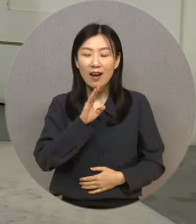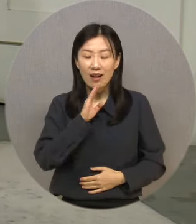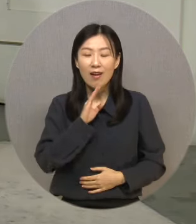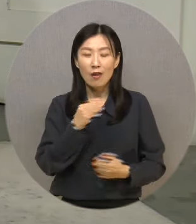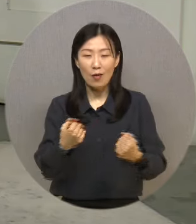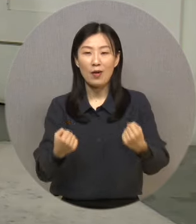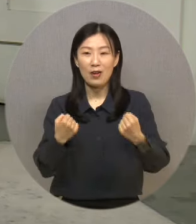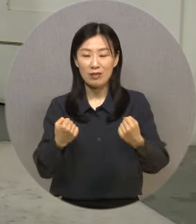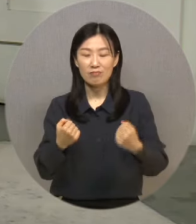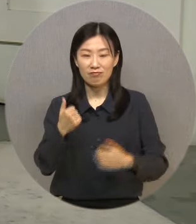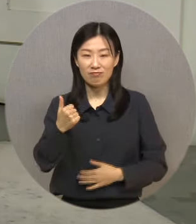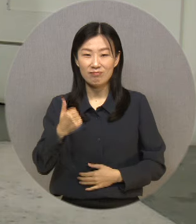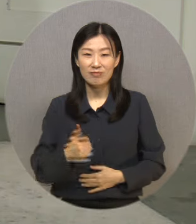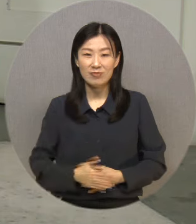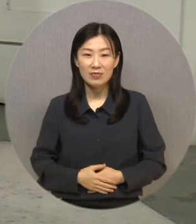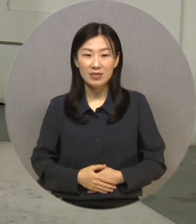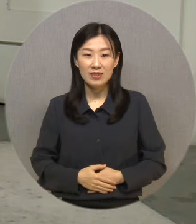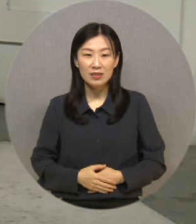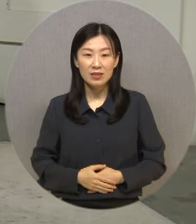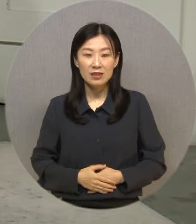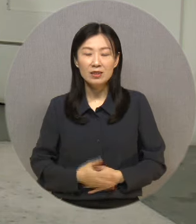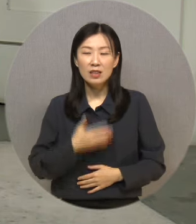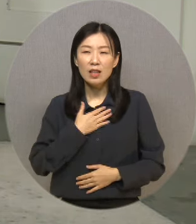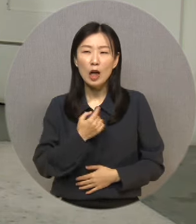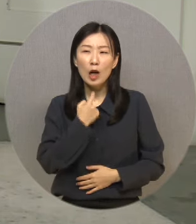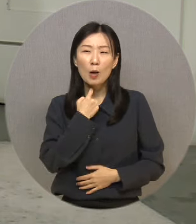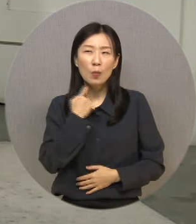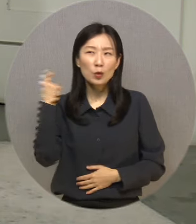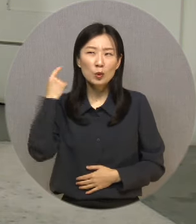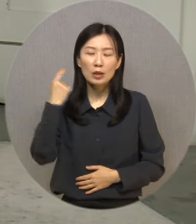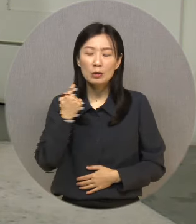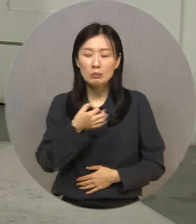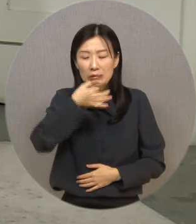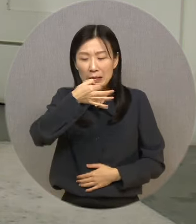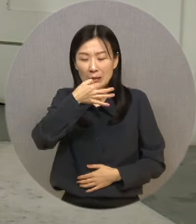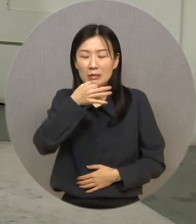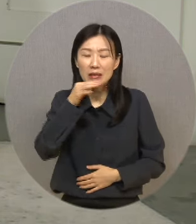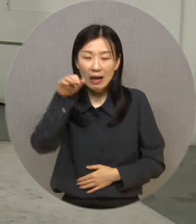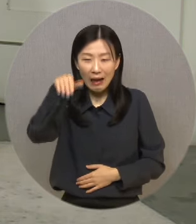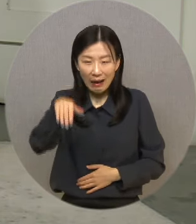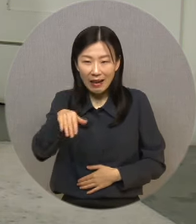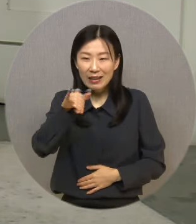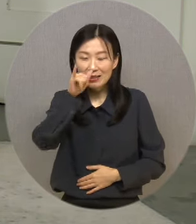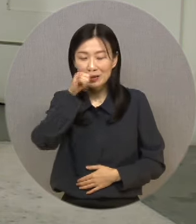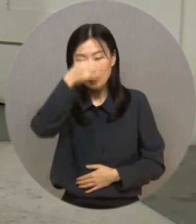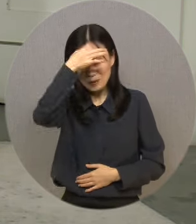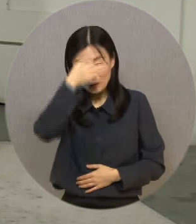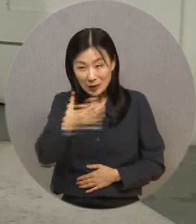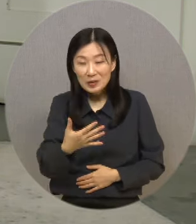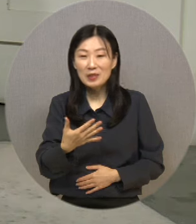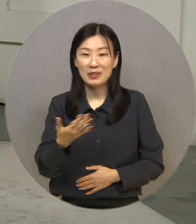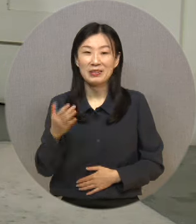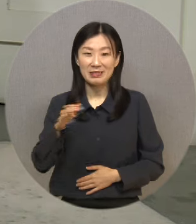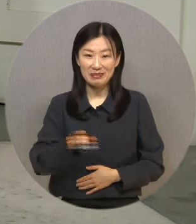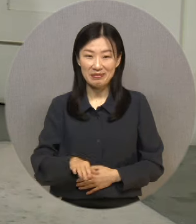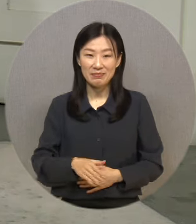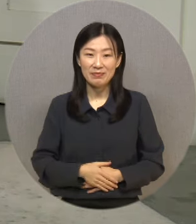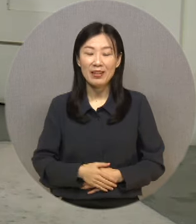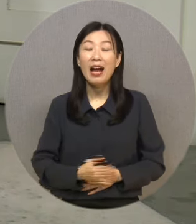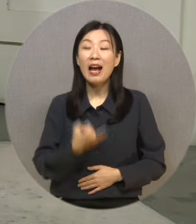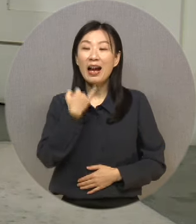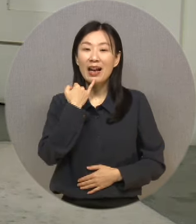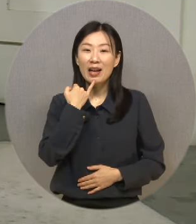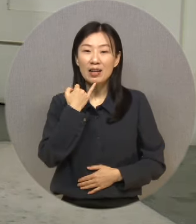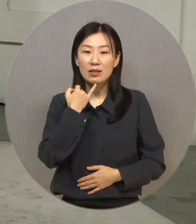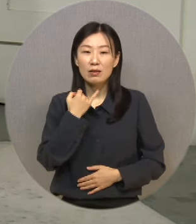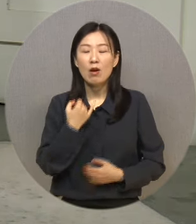뭐니 해도 지금 이제 목소리가 이렇게 저 감기든 목소리가 나와서 정말 죄송스럽습니다. 왜냐면 연예인이 건강